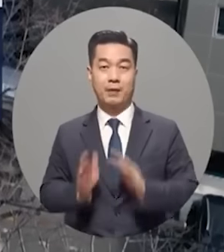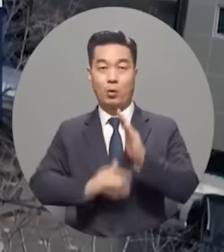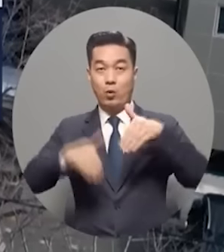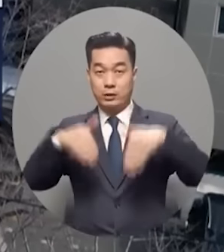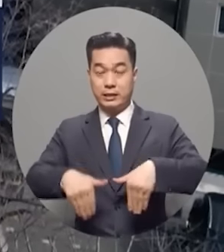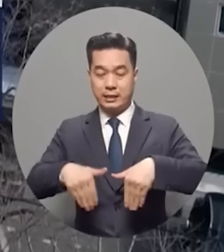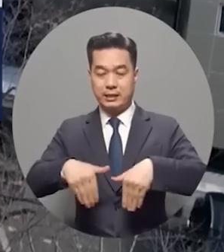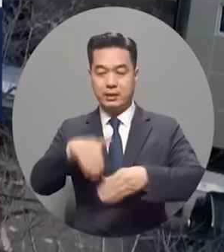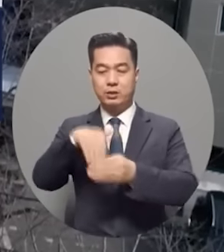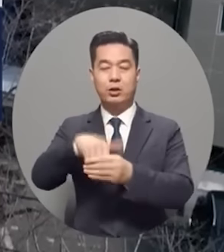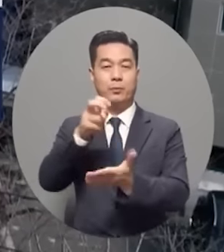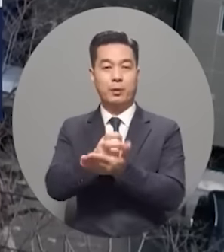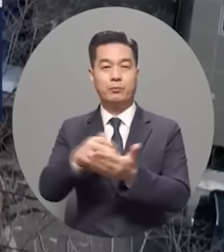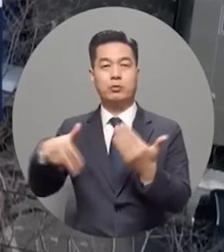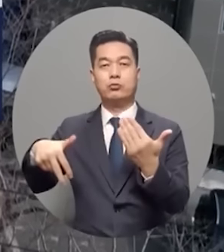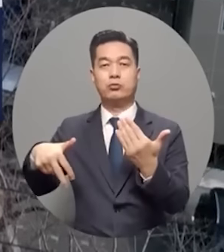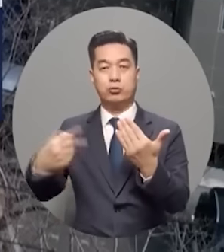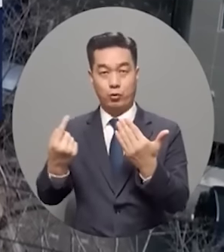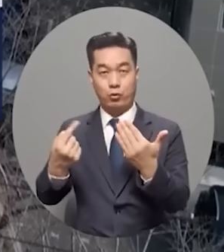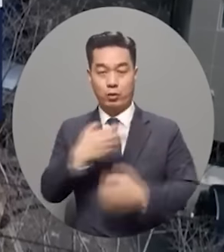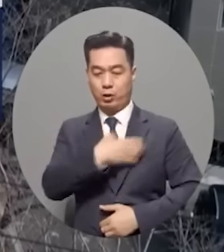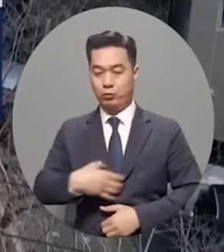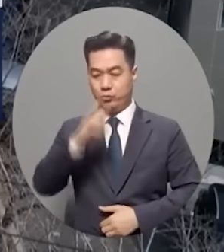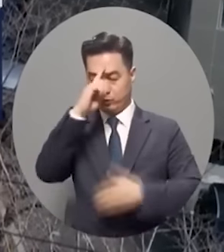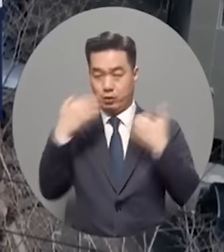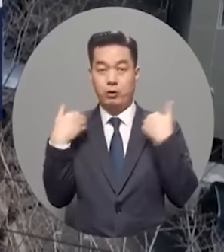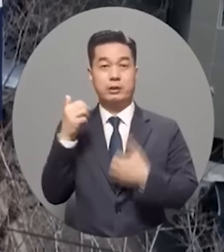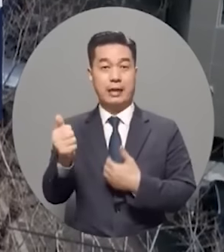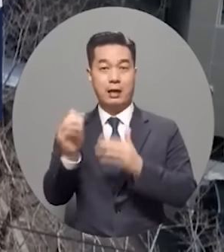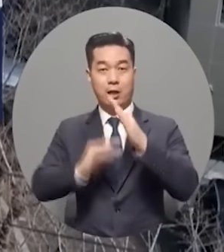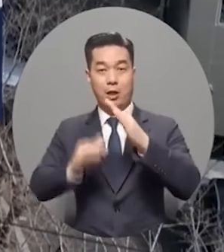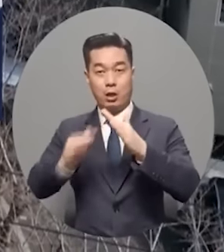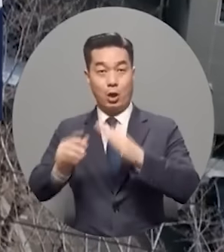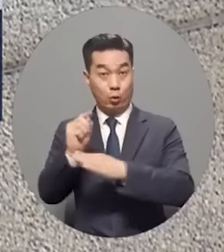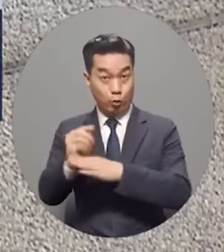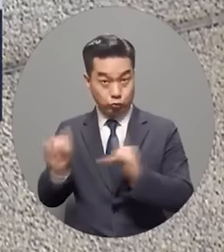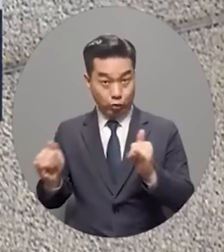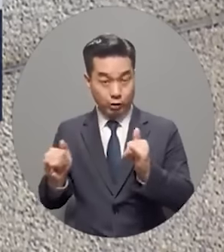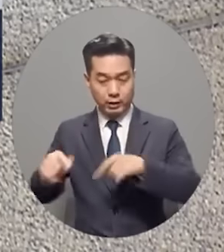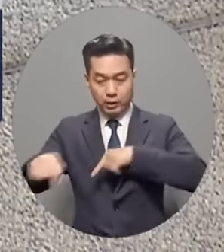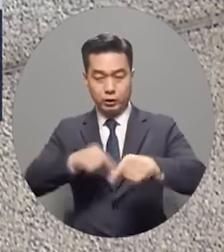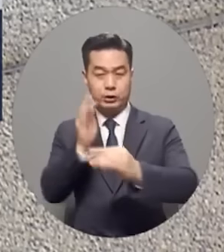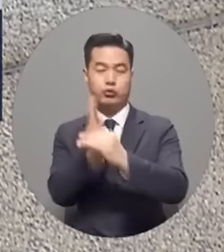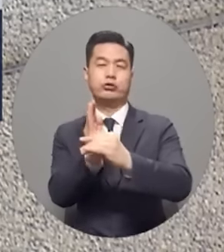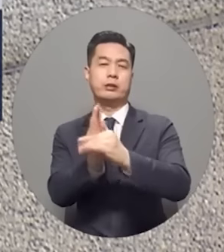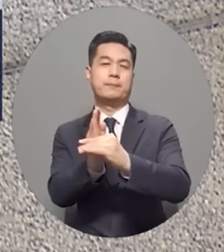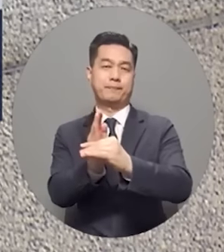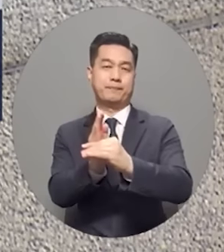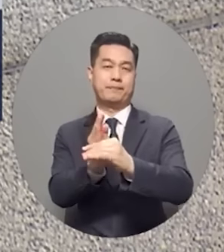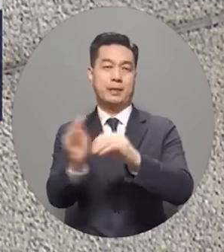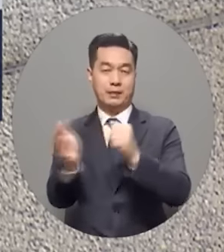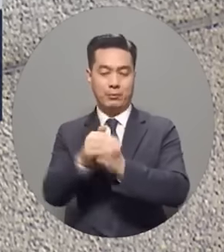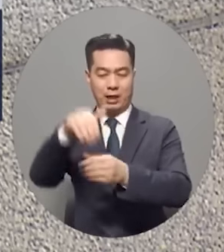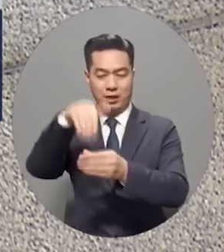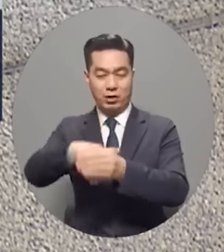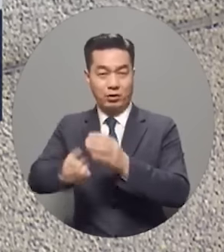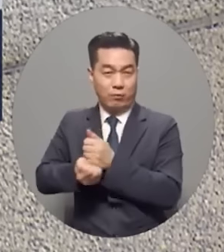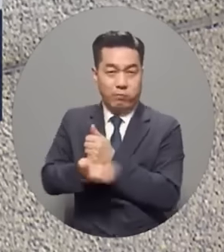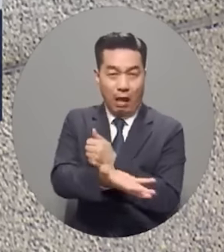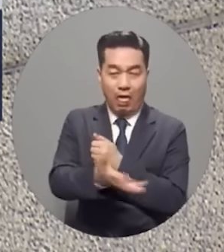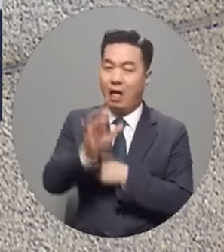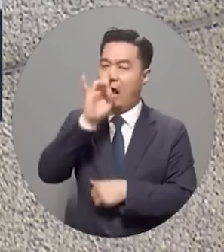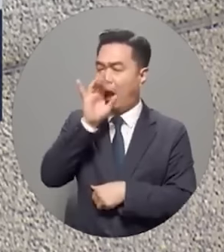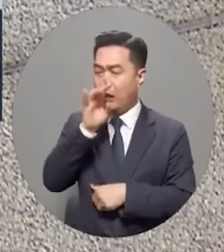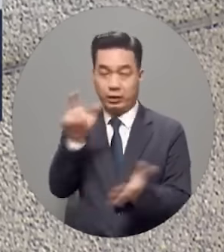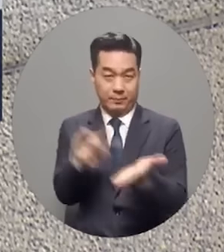공직선거법 제9조에서는 구청장 같은 공직자는 정치적 중립을 지켜야 하고 선거에 대한 부당한 영향력을 행사하면 안